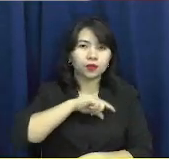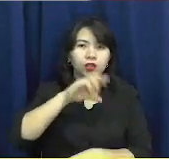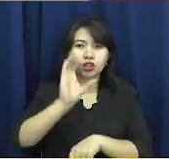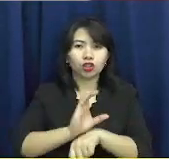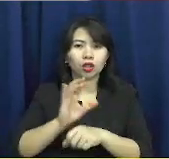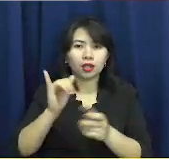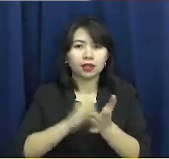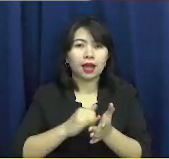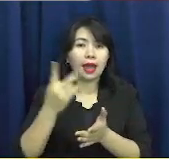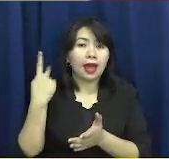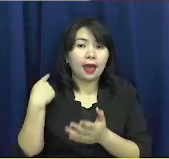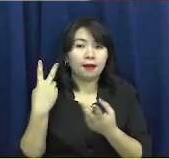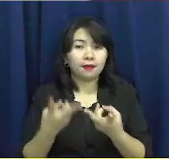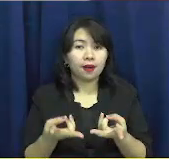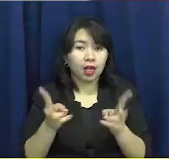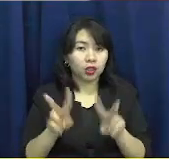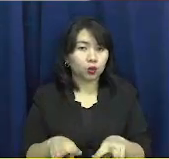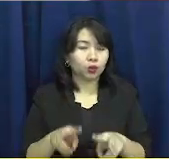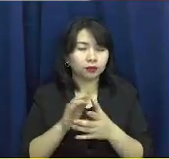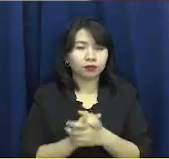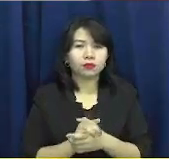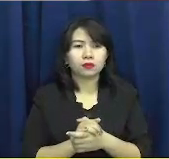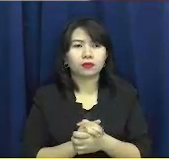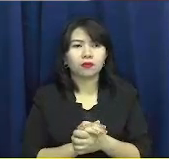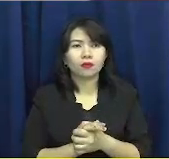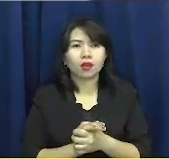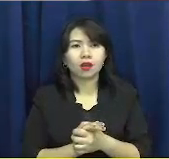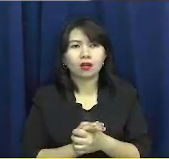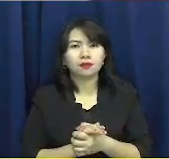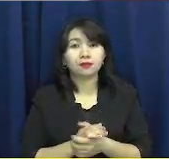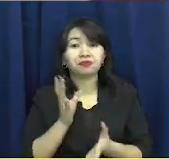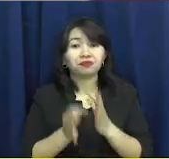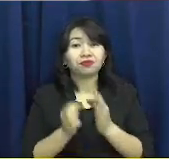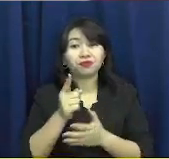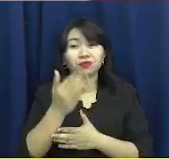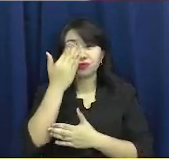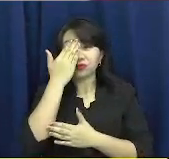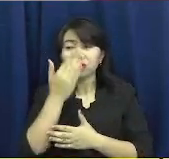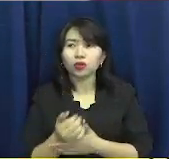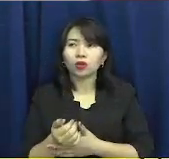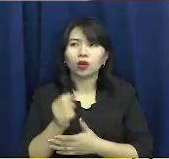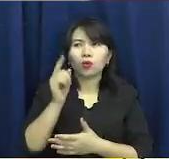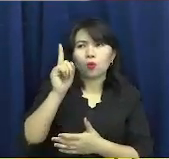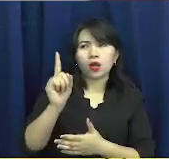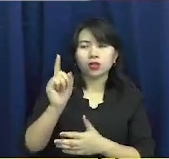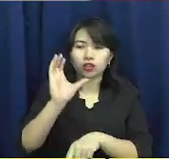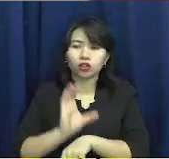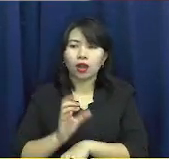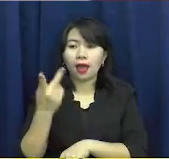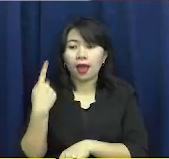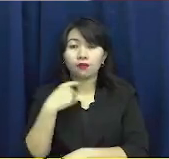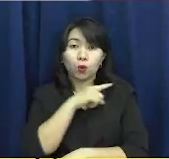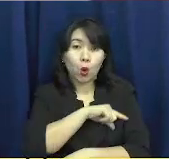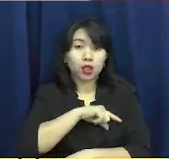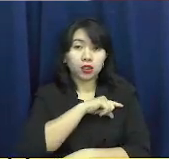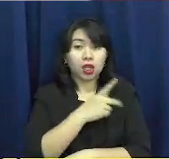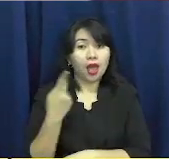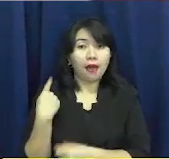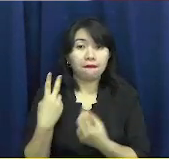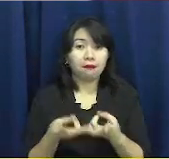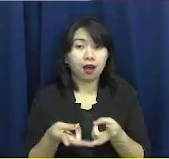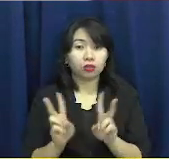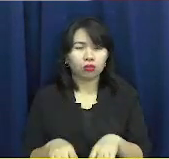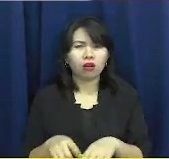malaman kung anong quality ng simbahan? Hindi yan sa sophisticated na gamit ng simbahan. Gusto mo malaman kung if the church is a quality